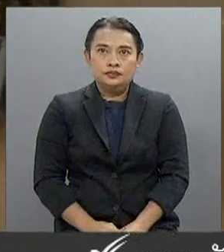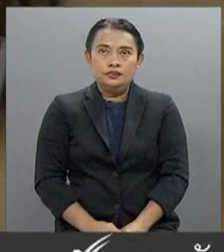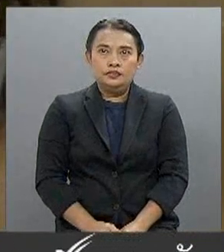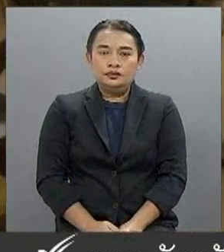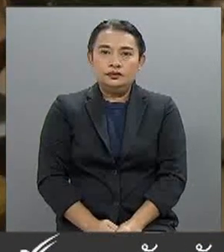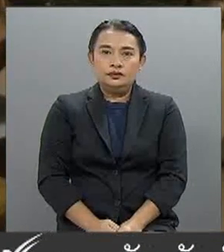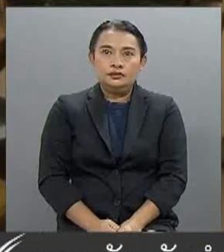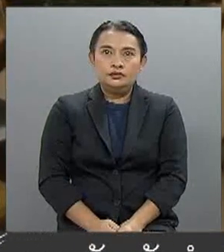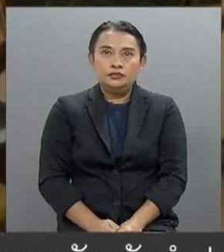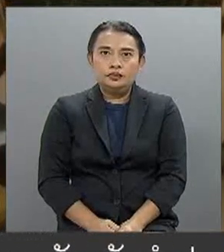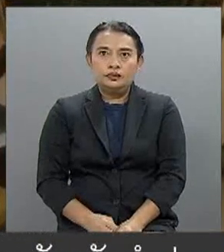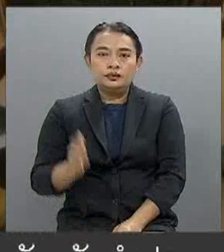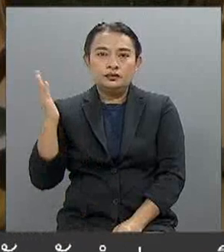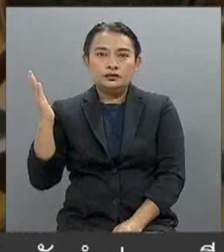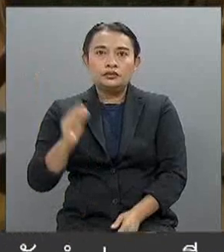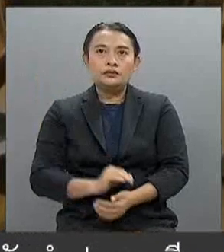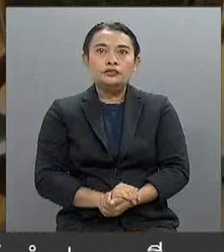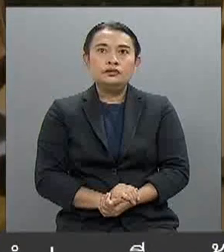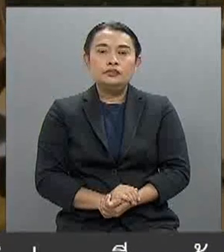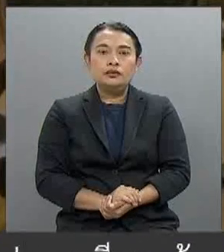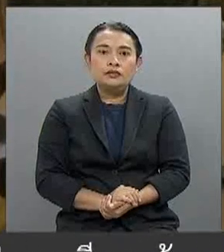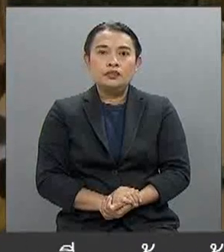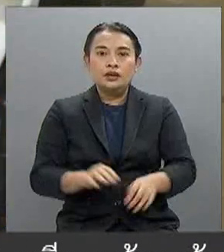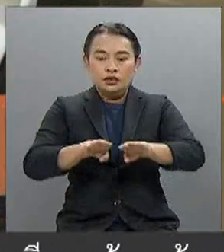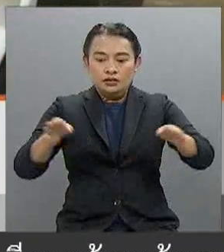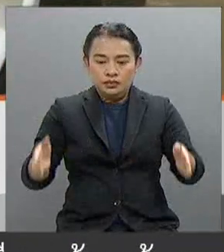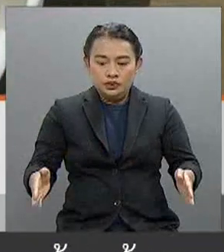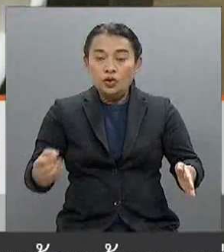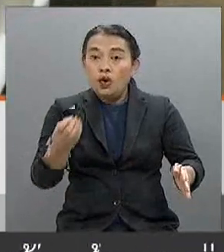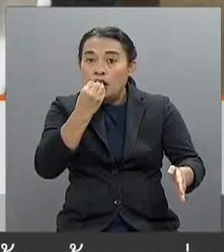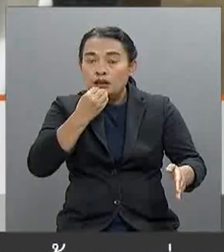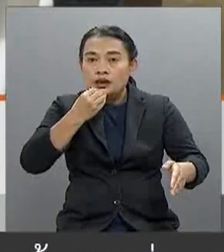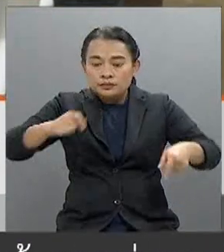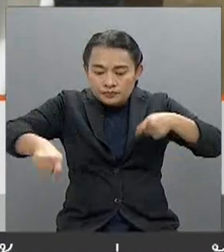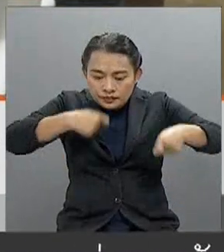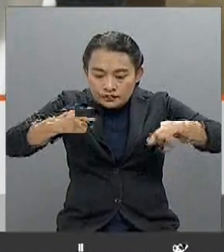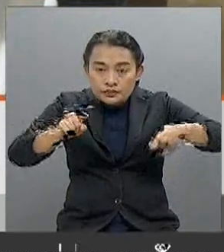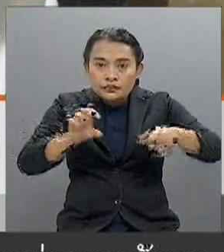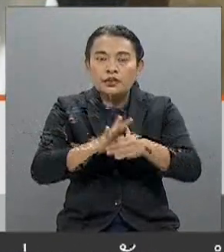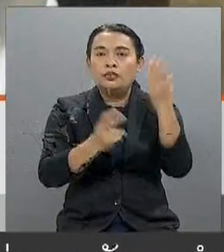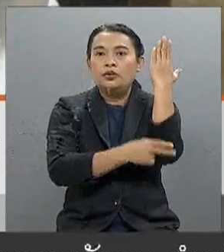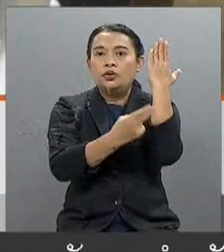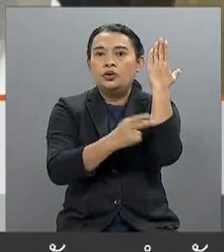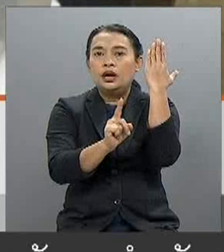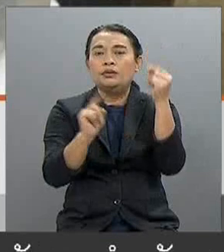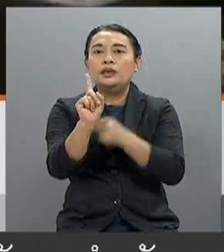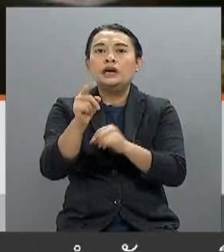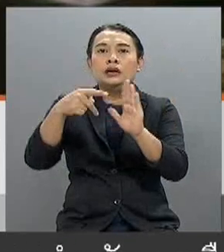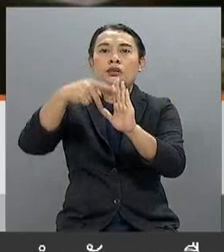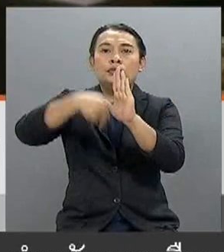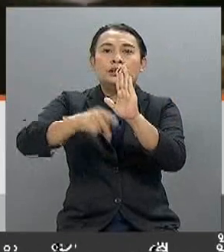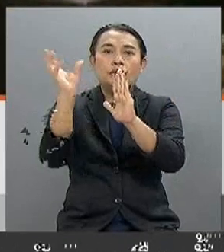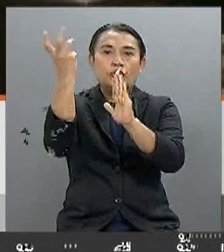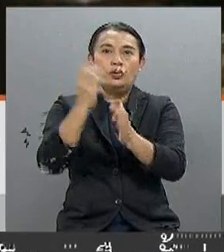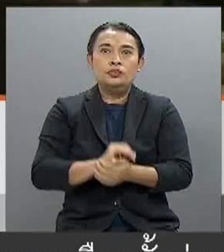ฉากพลาสติกกั้นบนโต๊ะอาหารเป็นหนึ่งในการปรับปรุงการบริการของโรงแรมในตัวพิษณุโลกเพื่อที่จะรองรับการ